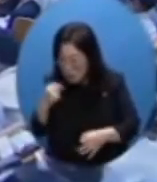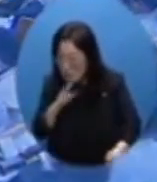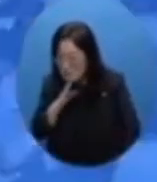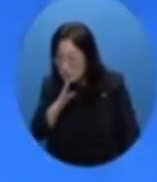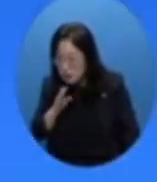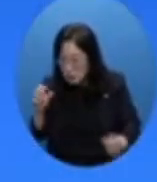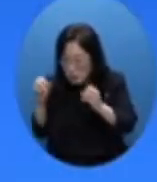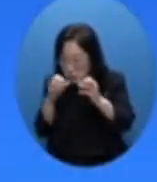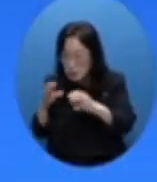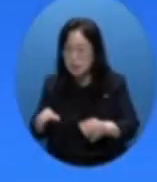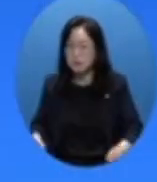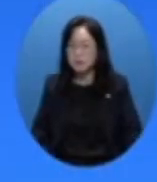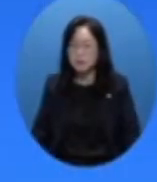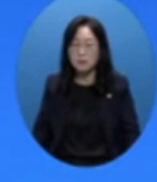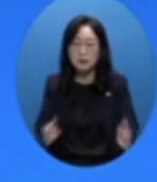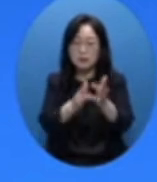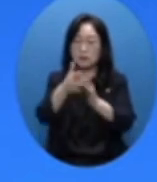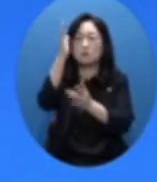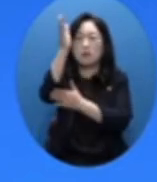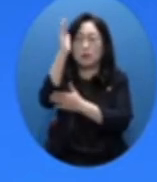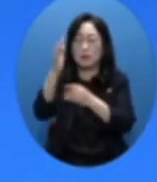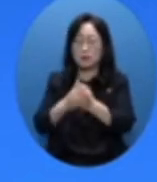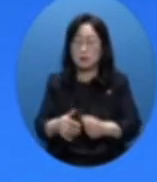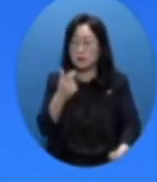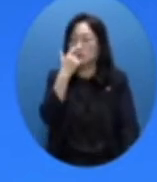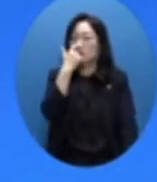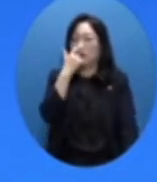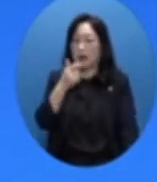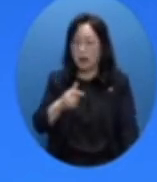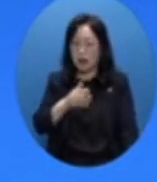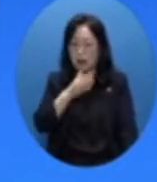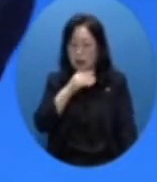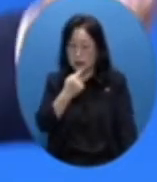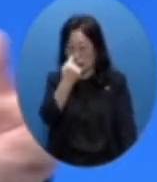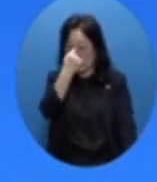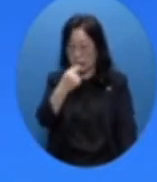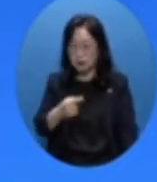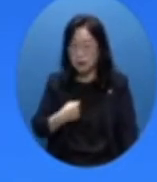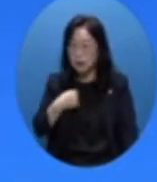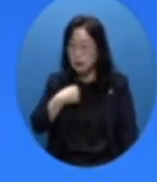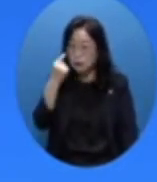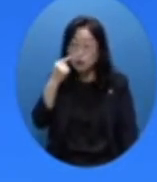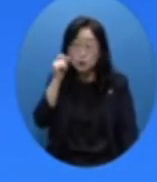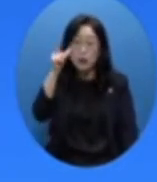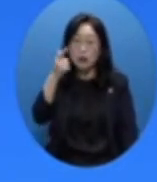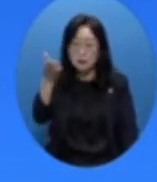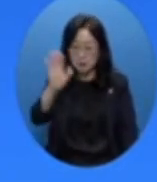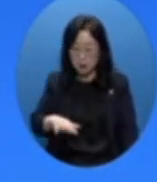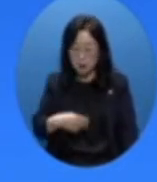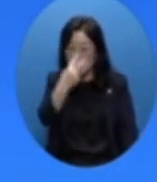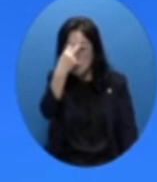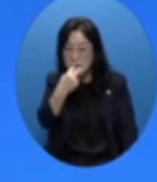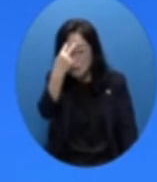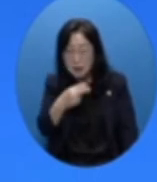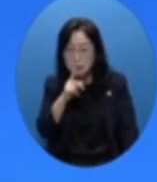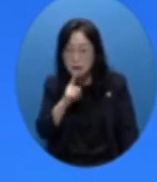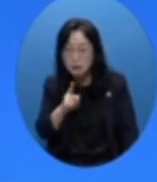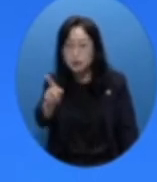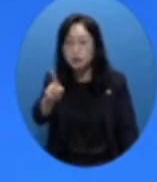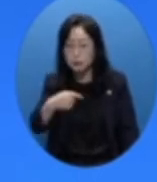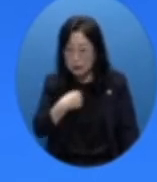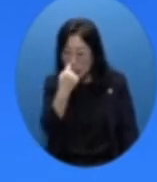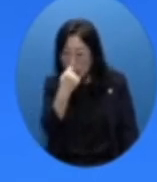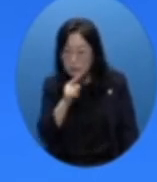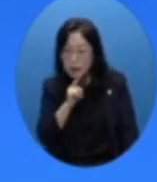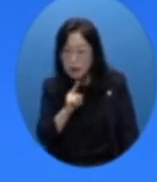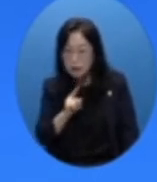예수의 말씀도 마음에 쳐져서 우리말 우리가 이렇게 말씀 하는것이 아닌가 누 떴다고 하지만 우리가 명인전 어찌 말씀하신 것이 아닌가 그들이